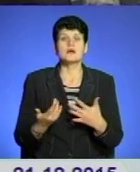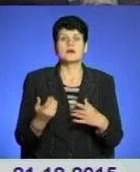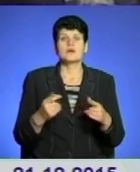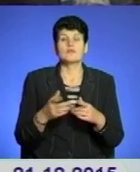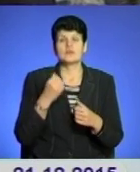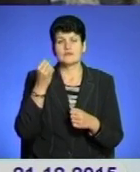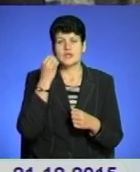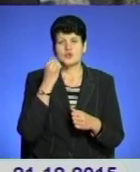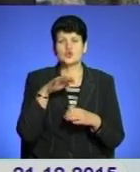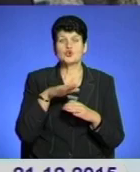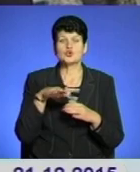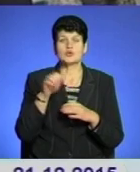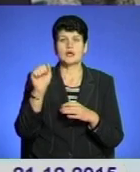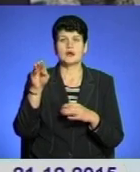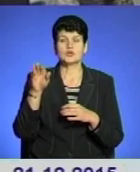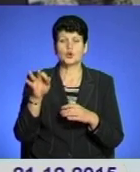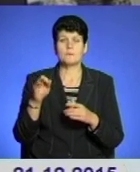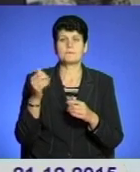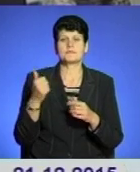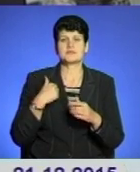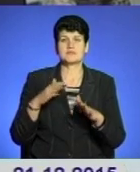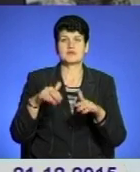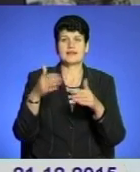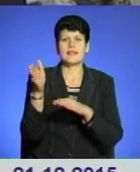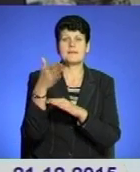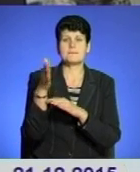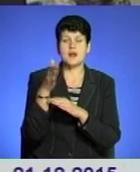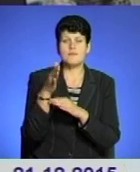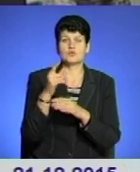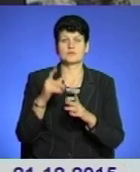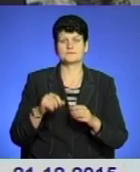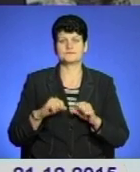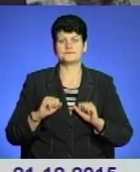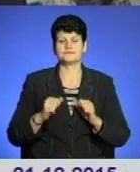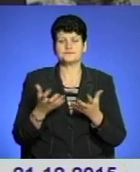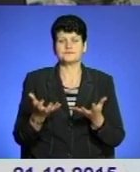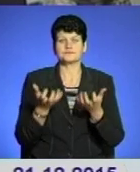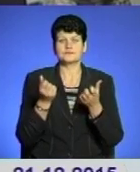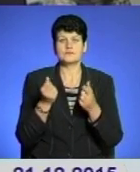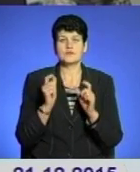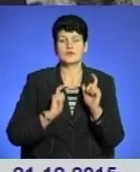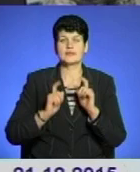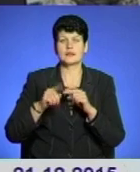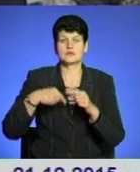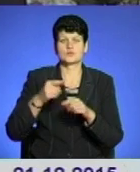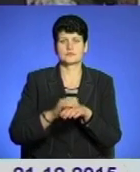зони антитерористичної операції бійці передали прапор, який стимулюватиме студентів на наступні благодійні